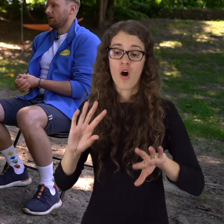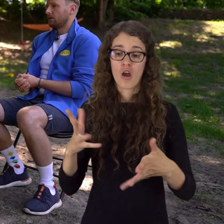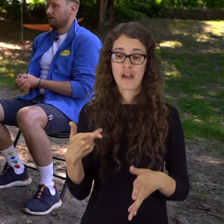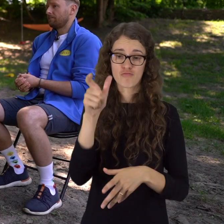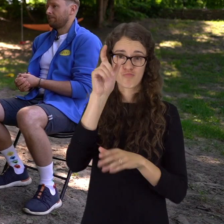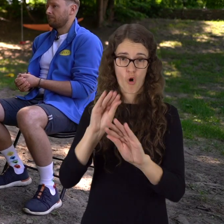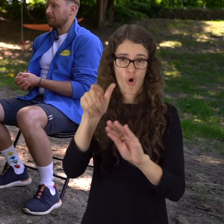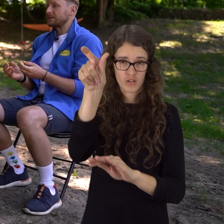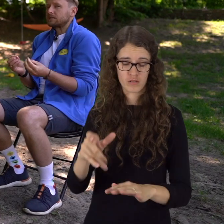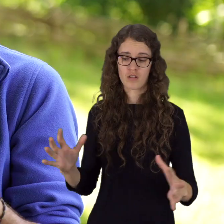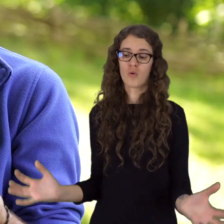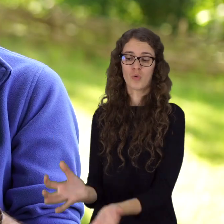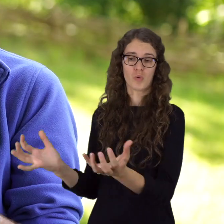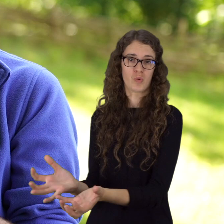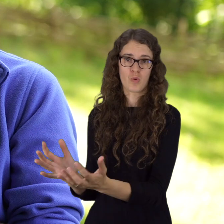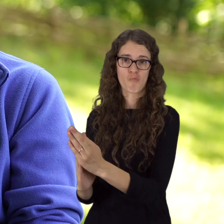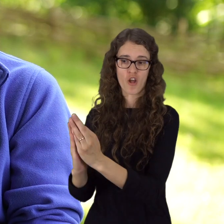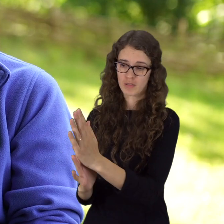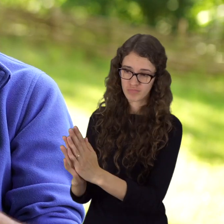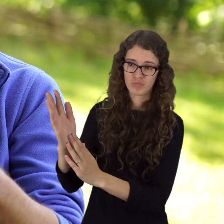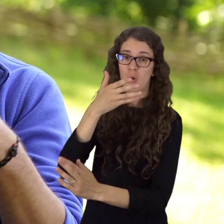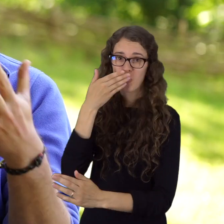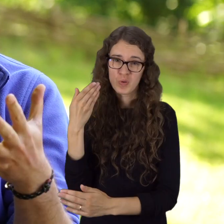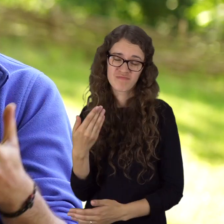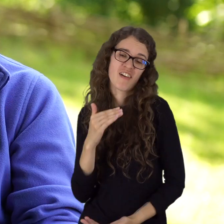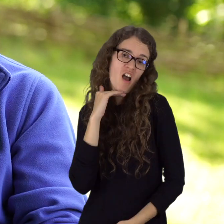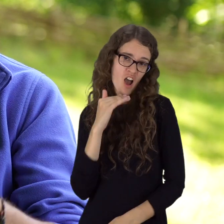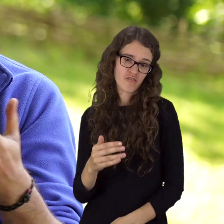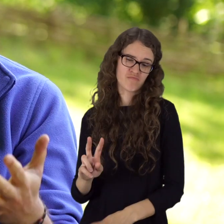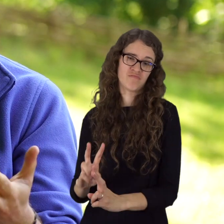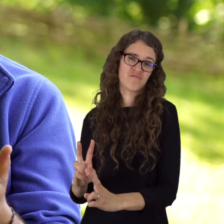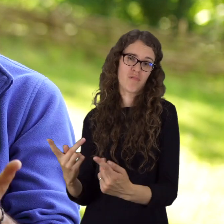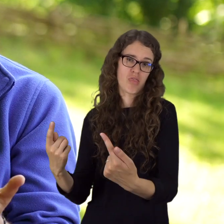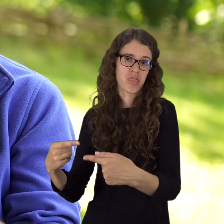jam, mes, sakau, atrodo kartais darai prezentaciją, kažkokią tai